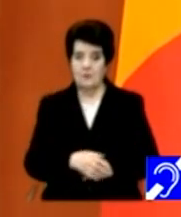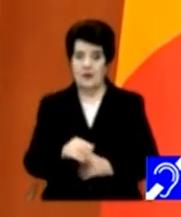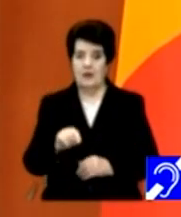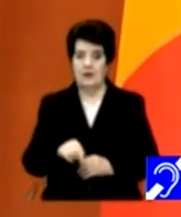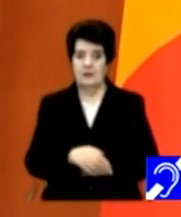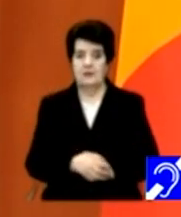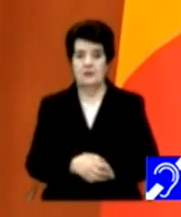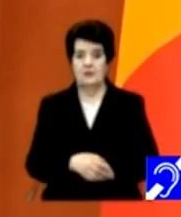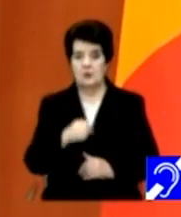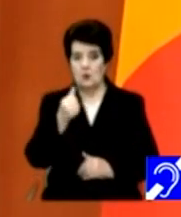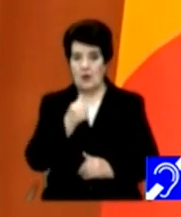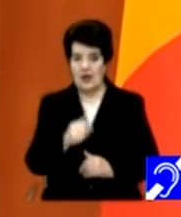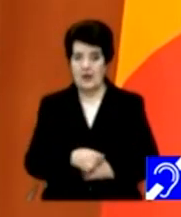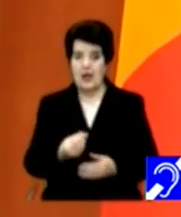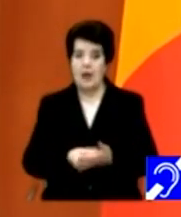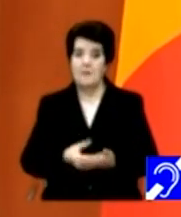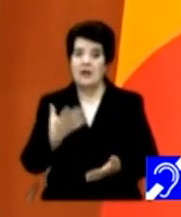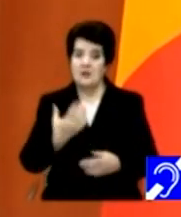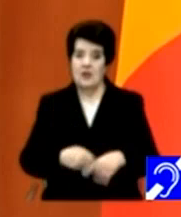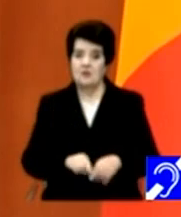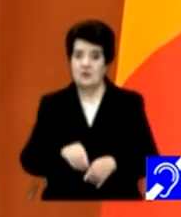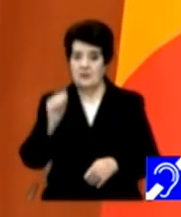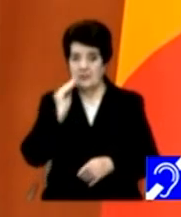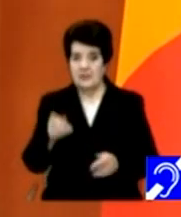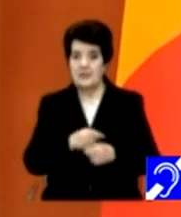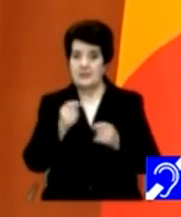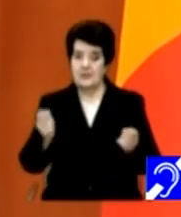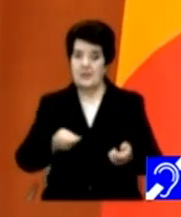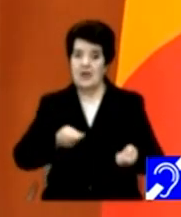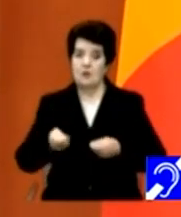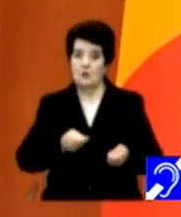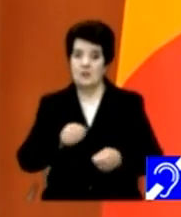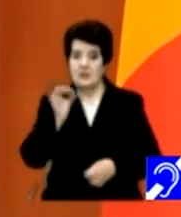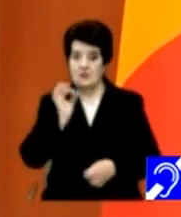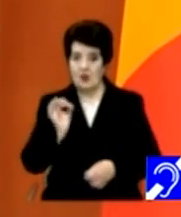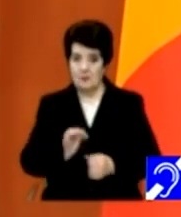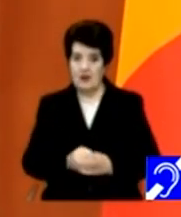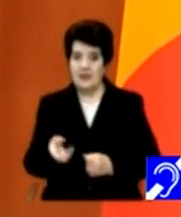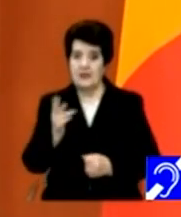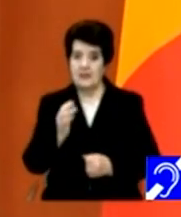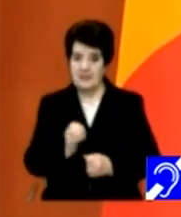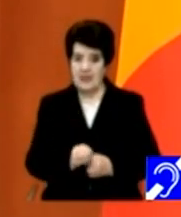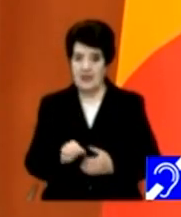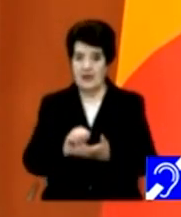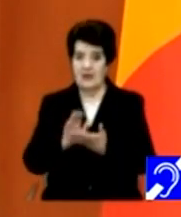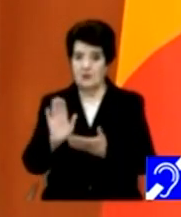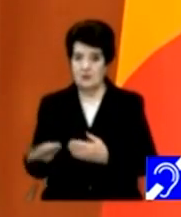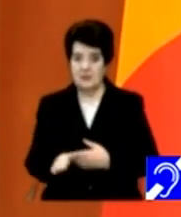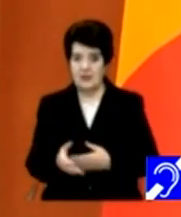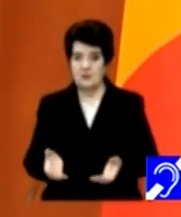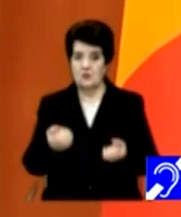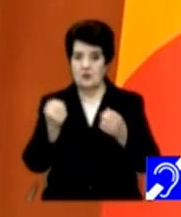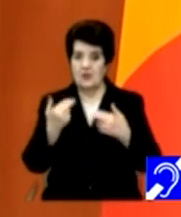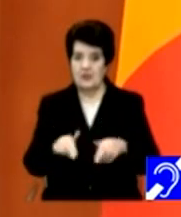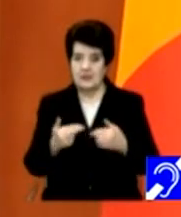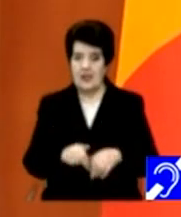an. Apreciem în acest sens deschiderea autorităților germane de a renunța la susținerea